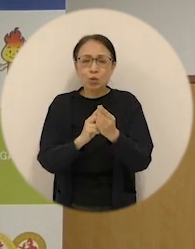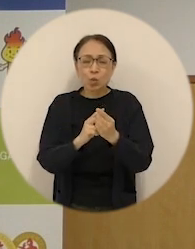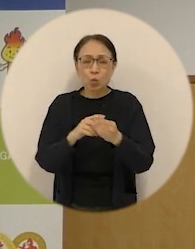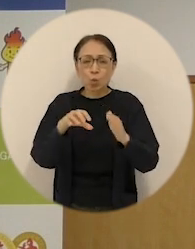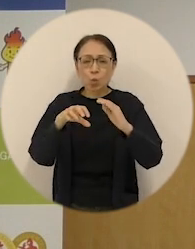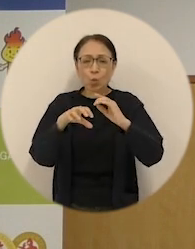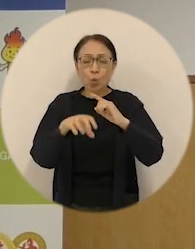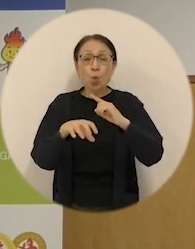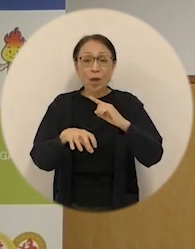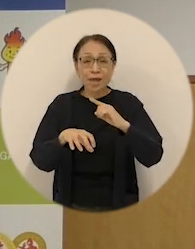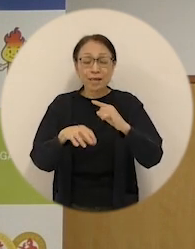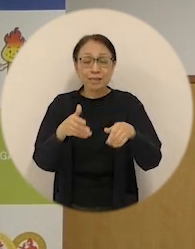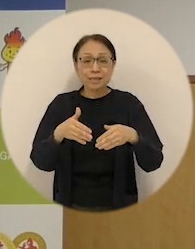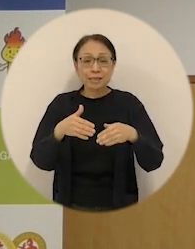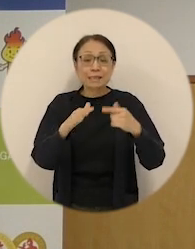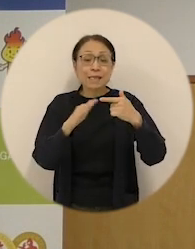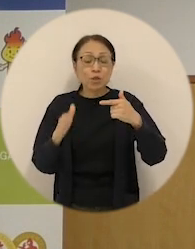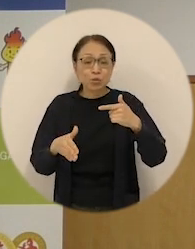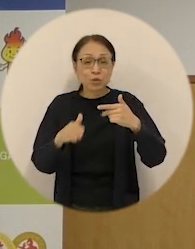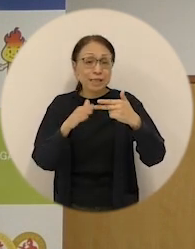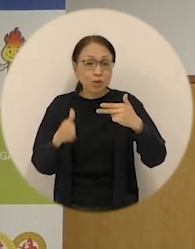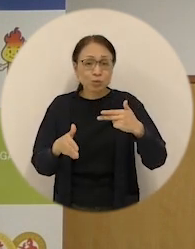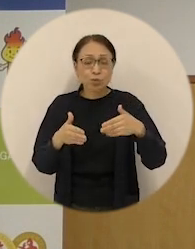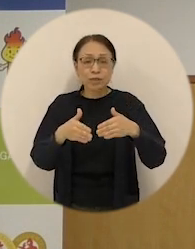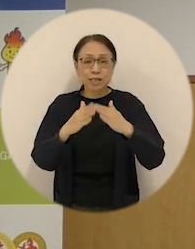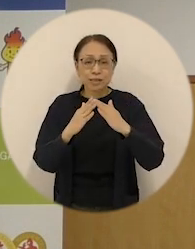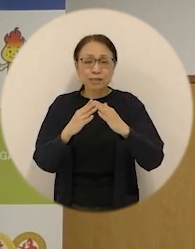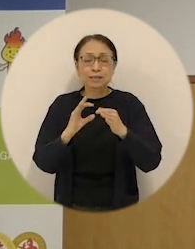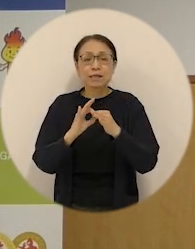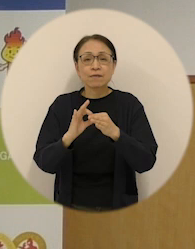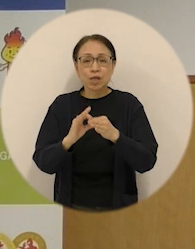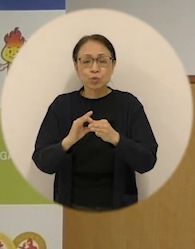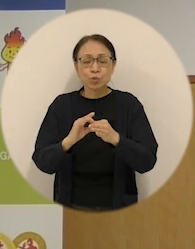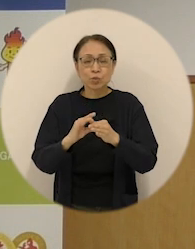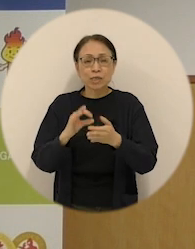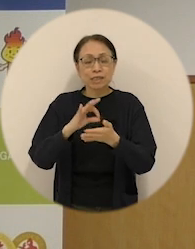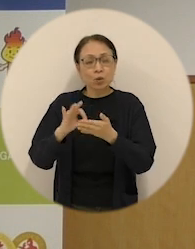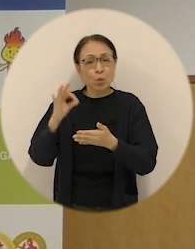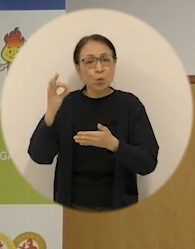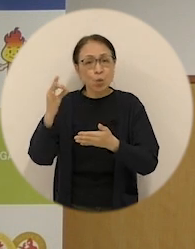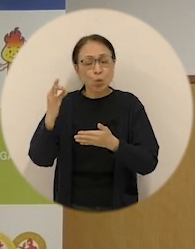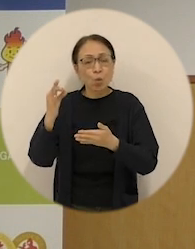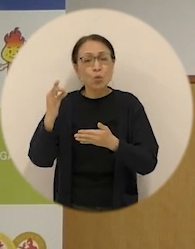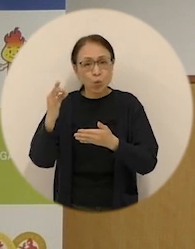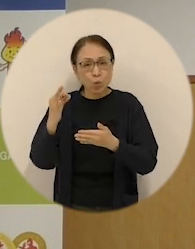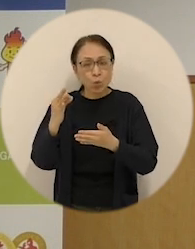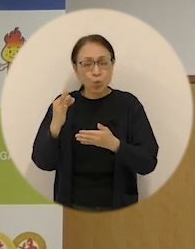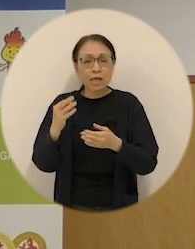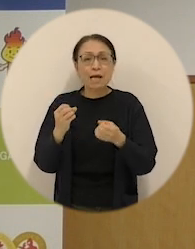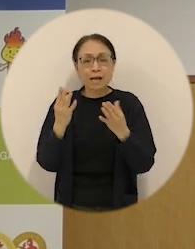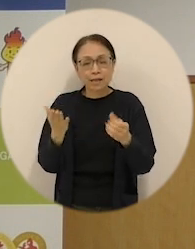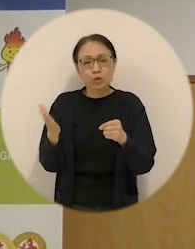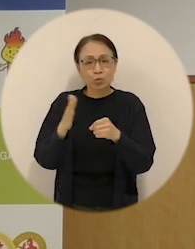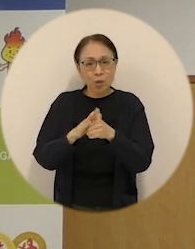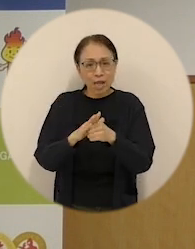の設置にかかる使用料を新たに加える改正などを行うものであります。